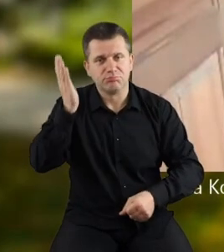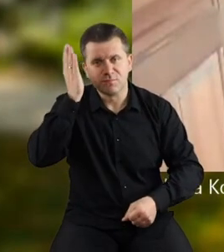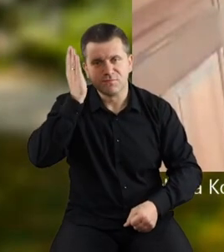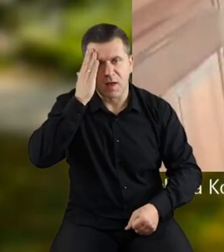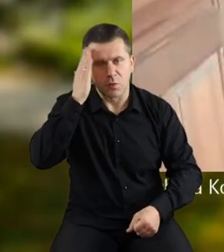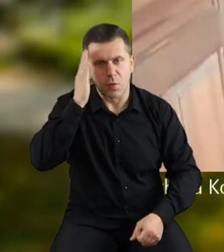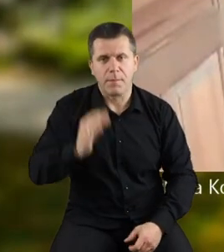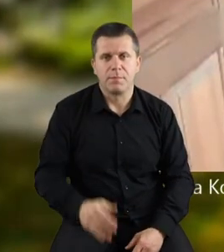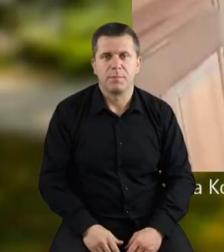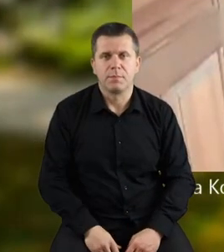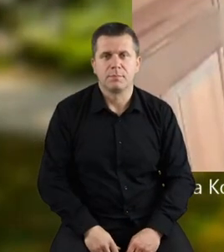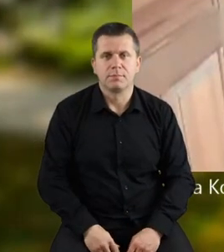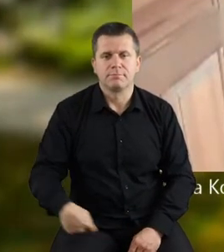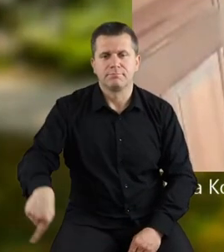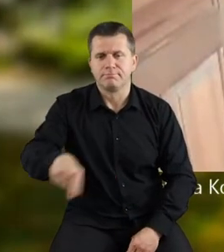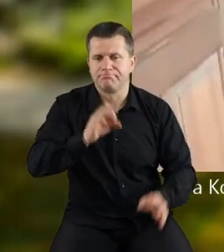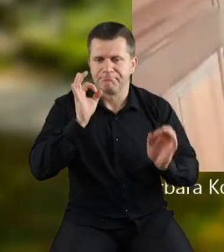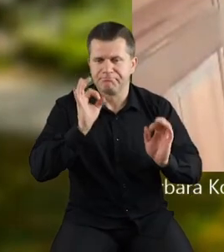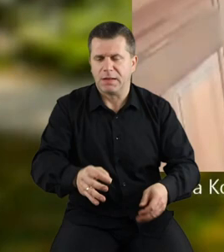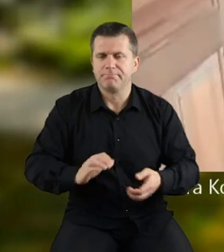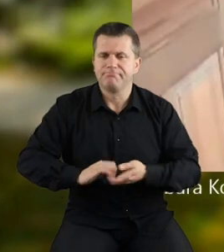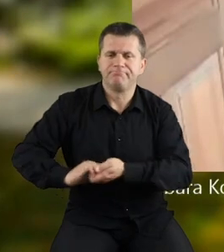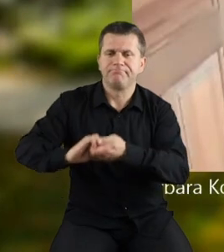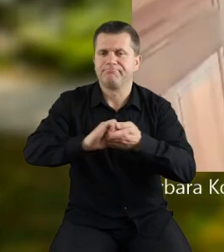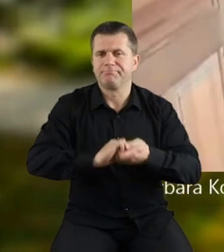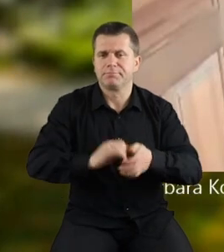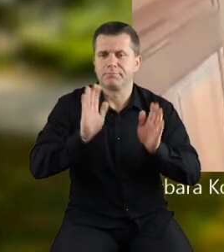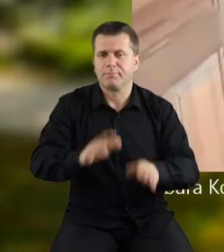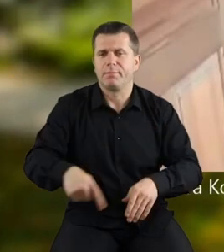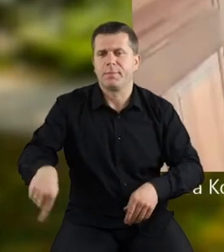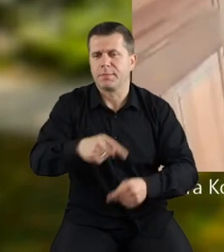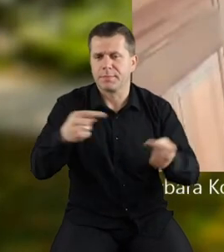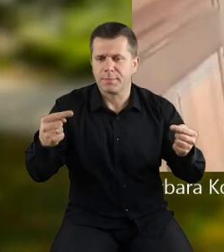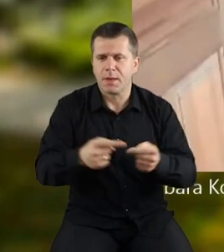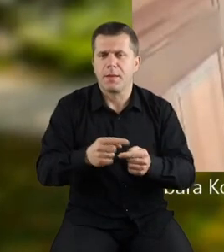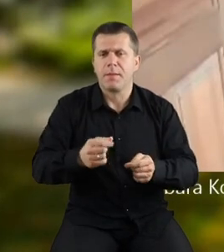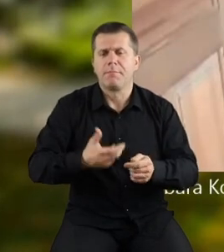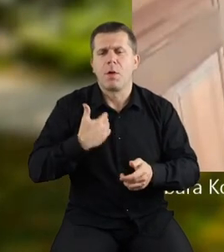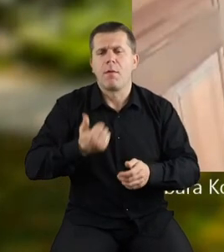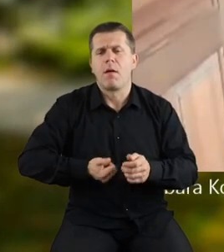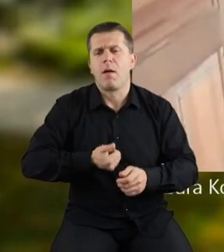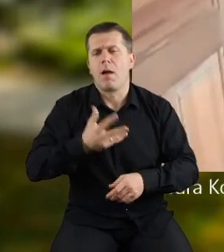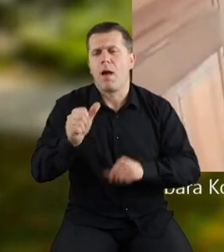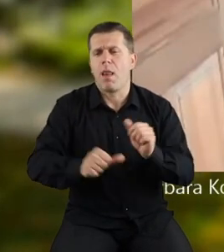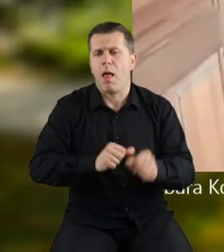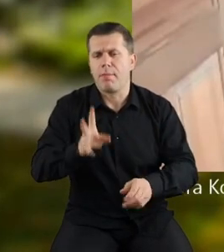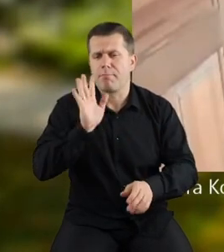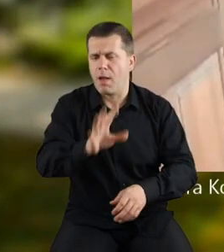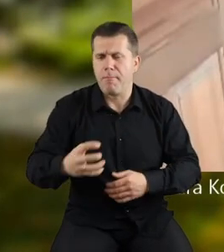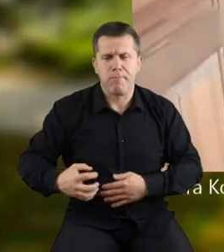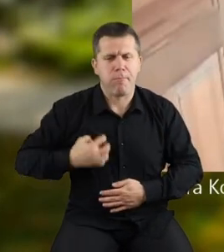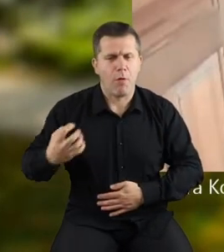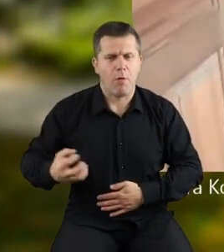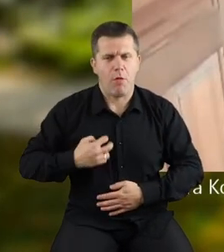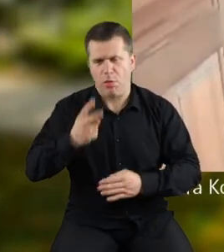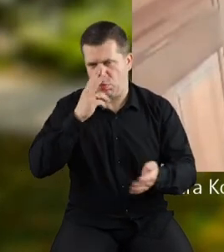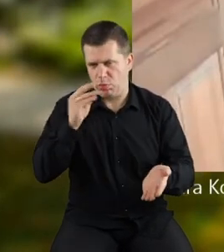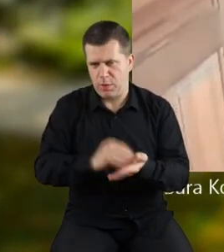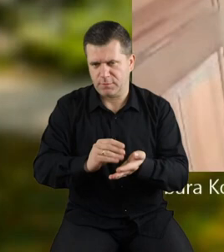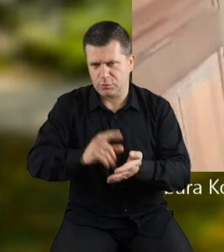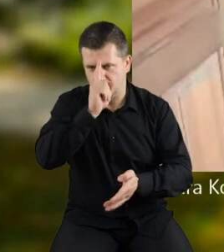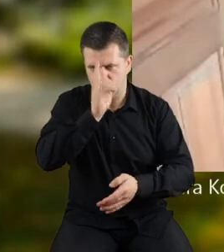Jestem świadoma tej hermetyczności, którą nabyli przez lata bardzo bolesnych